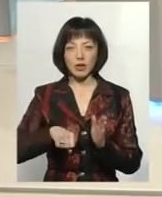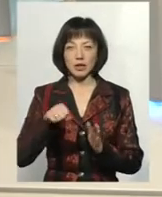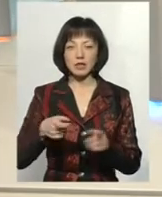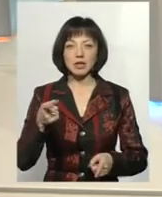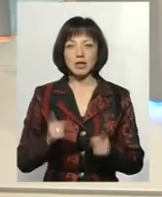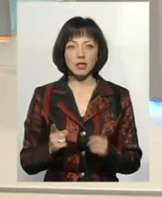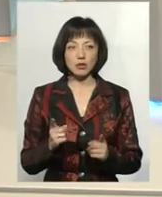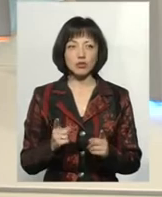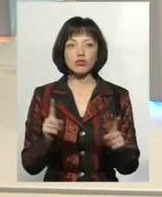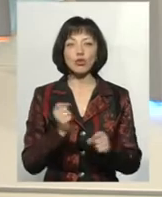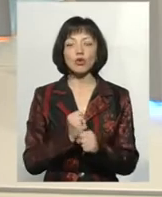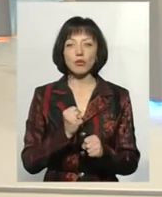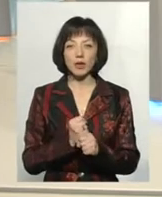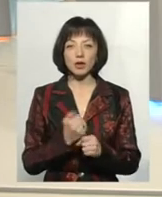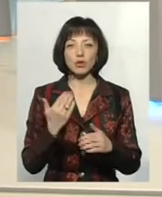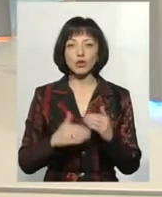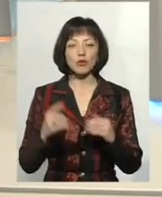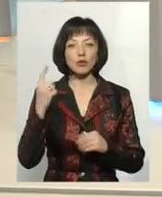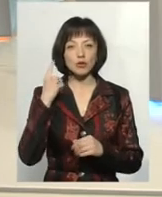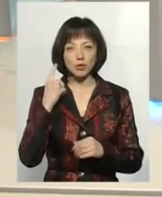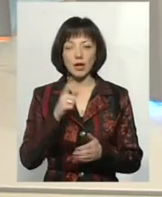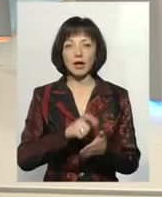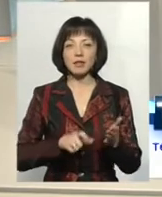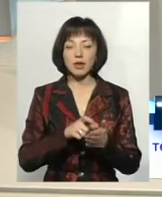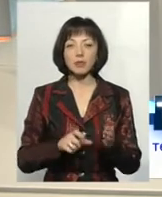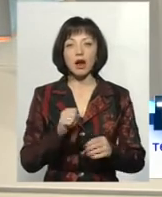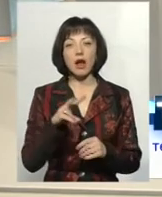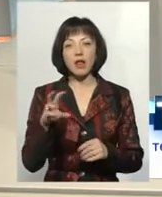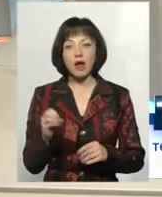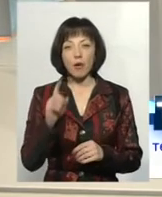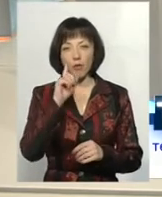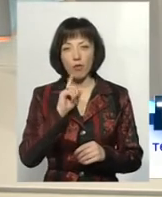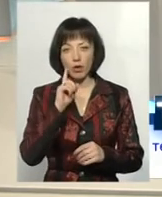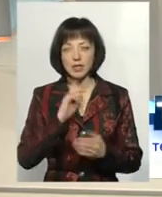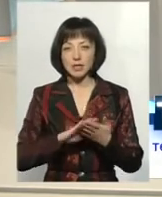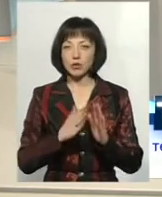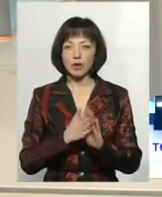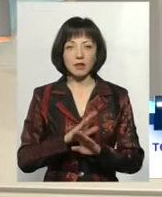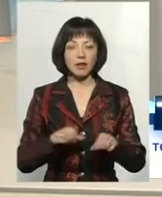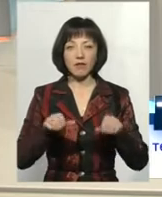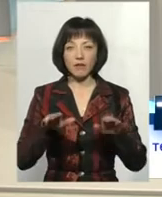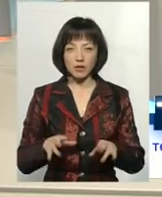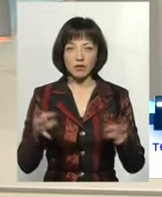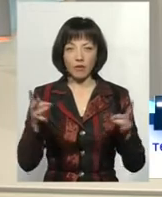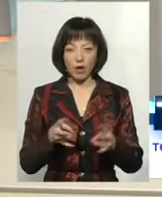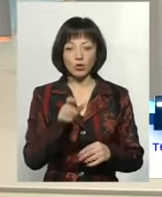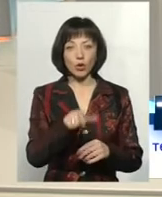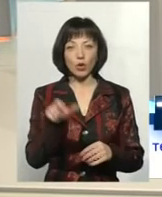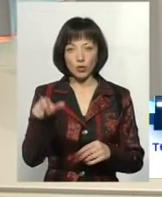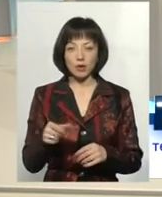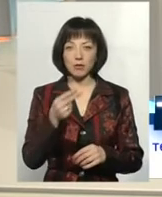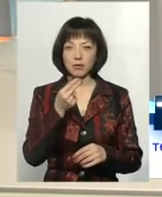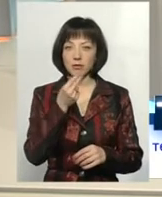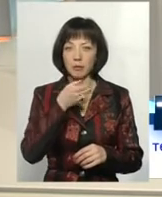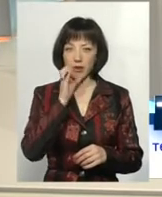дійсно, що робити, ми вже почули, рецепти. Але поки ситуація не вирішена, варто людям вживати ту воду